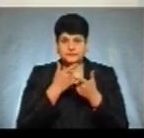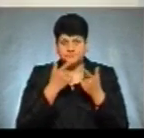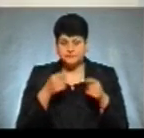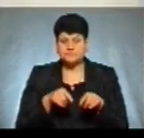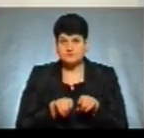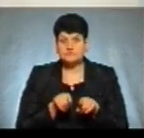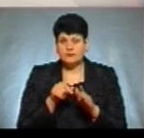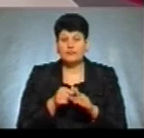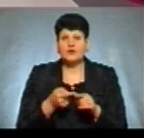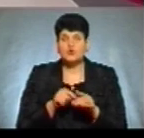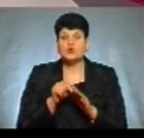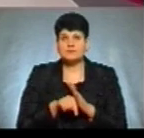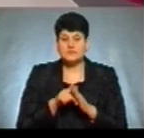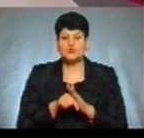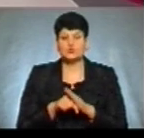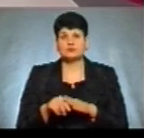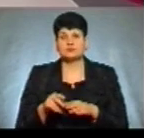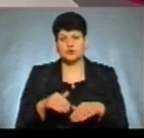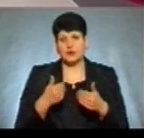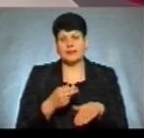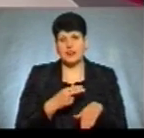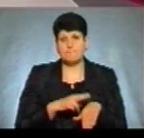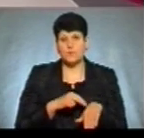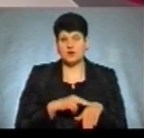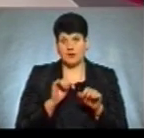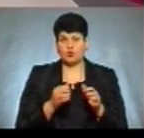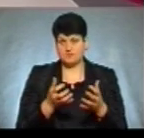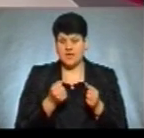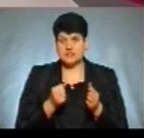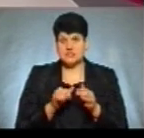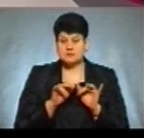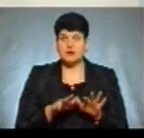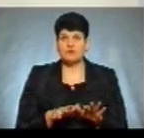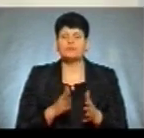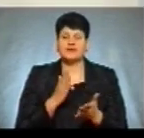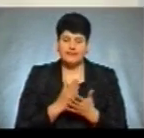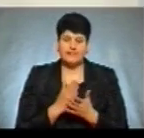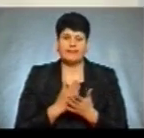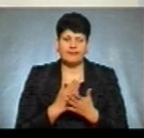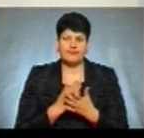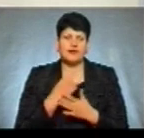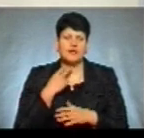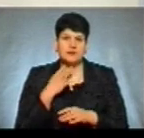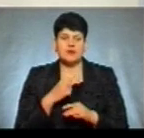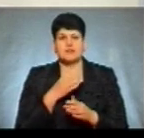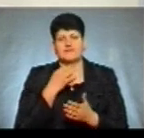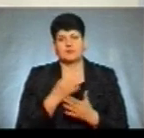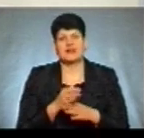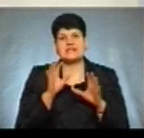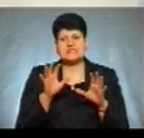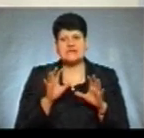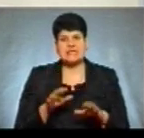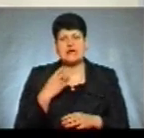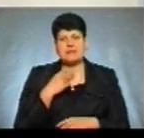змісту доведена до поліції, і ви можете братися за справу. Так? Є кримінальна відповідальність за це річ, є відповідна стаття